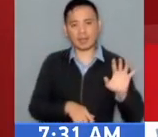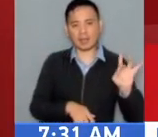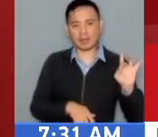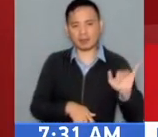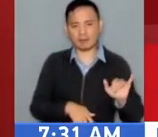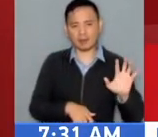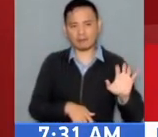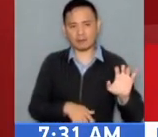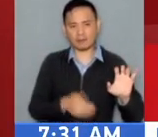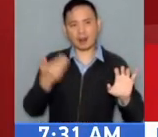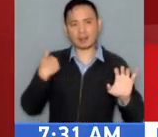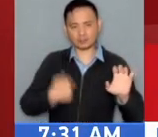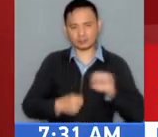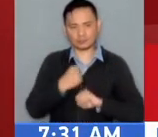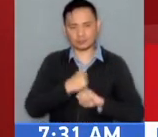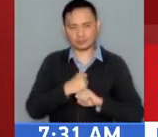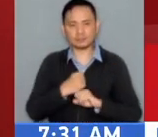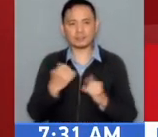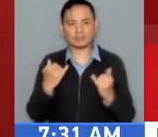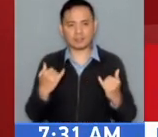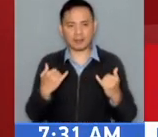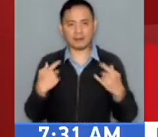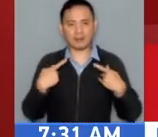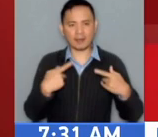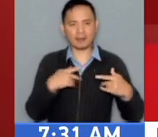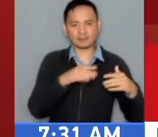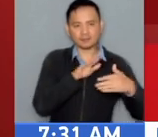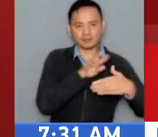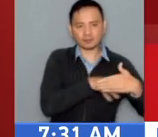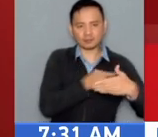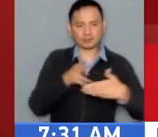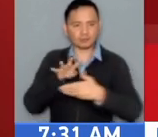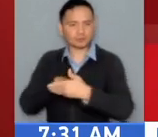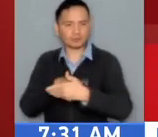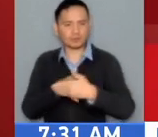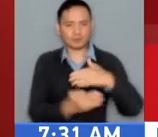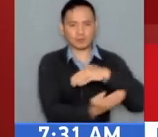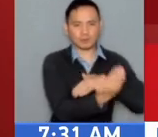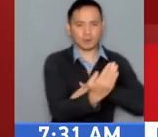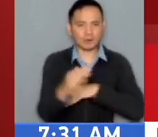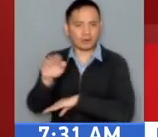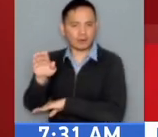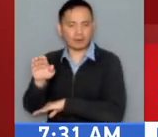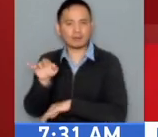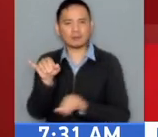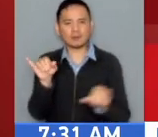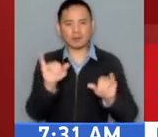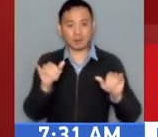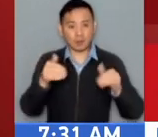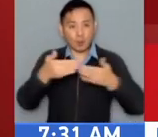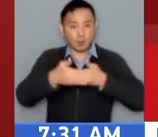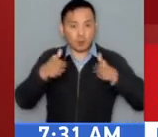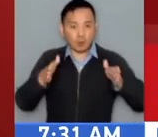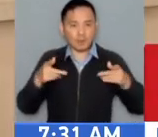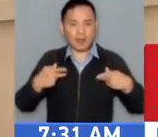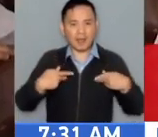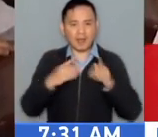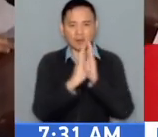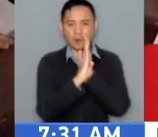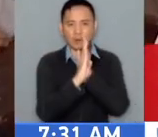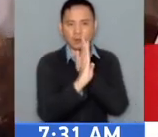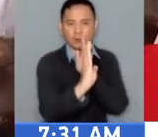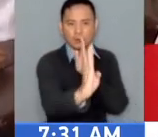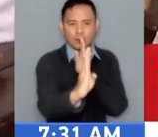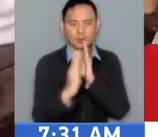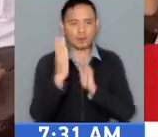Hinati sa dalawang shift ang mga klase. May ilang classroom rin na nilagyan ng partition para ma-address ang ilang kulang na classroom. Kapansin-pansin din,